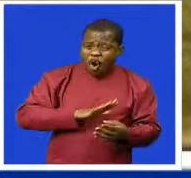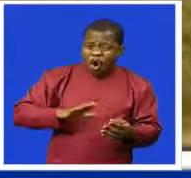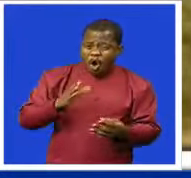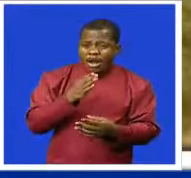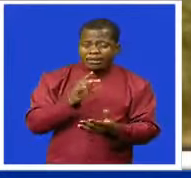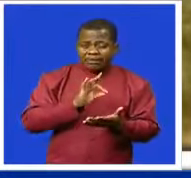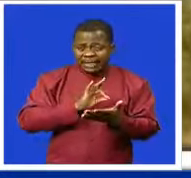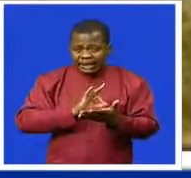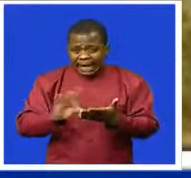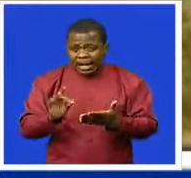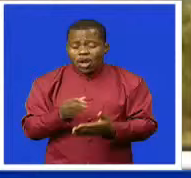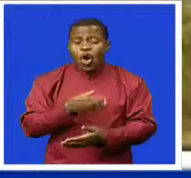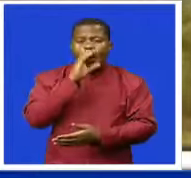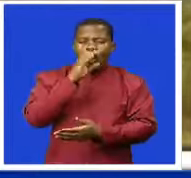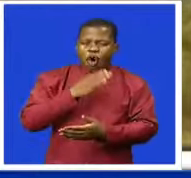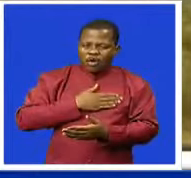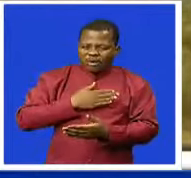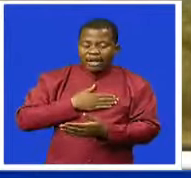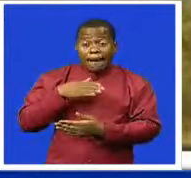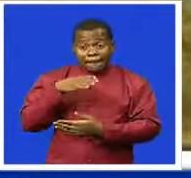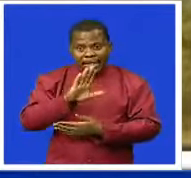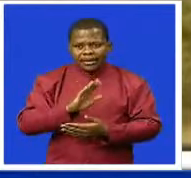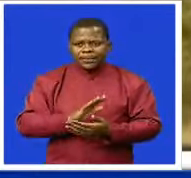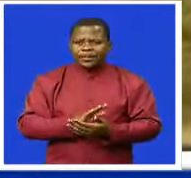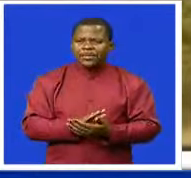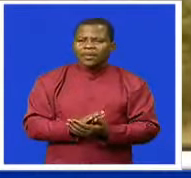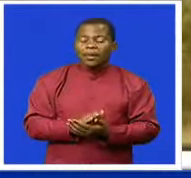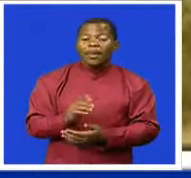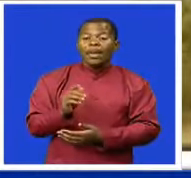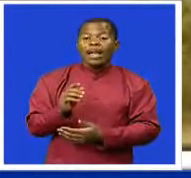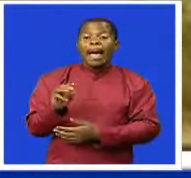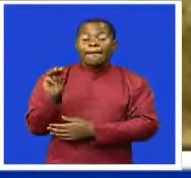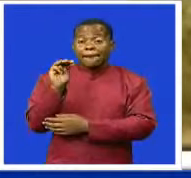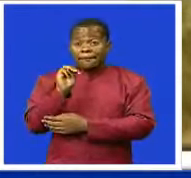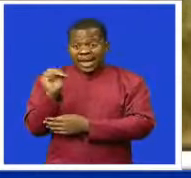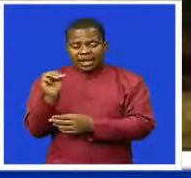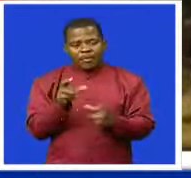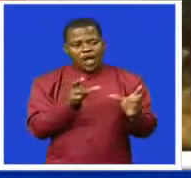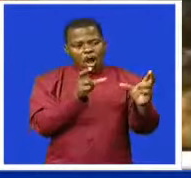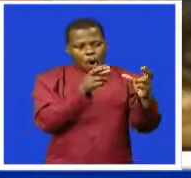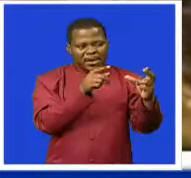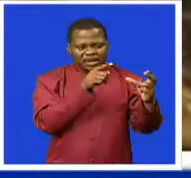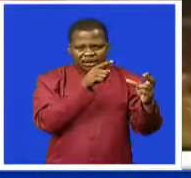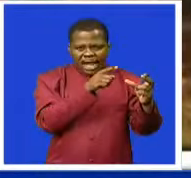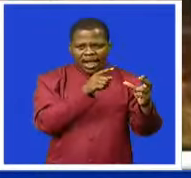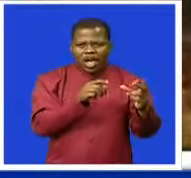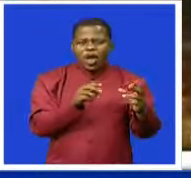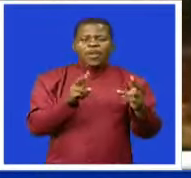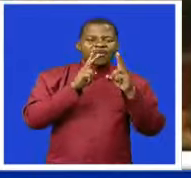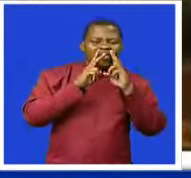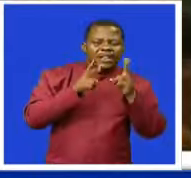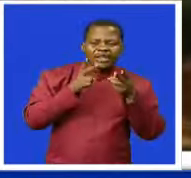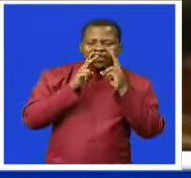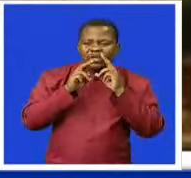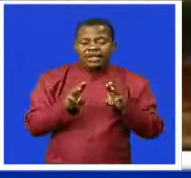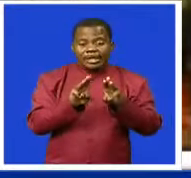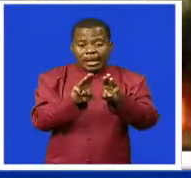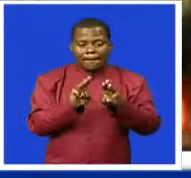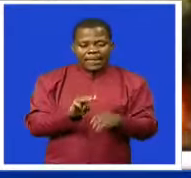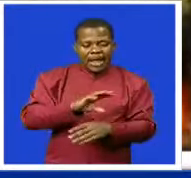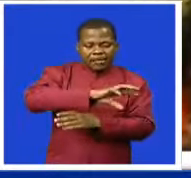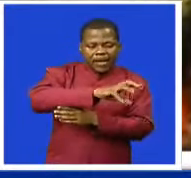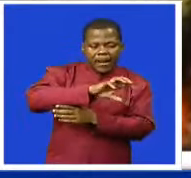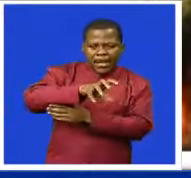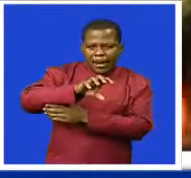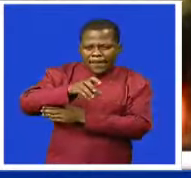lenkundla litawuvakashela tonke tigodzi letisebenzisa lamandi kukoleka imali lengu-25 emalangeni kude